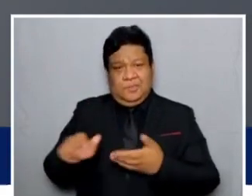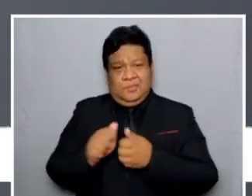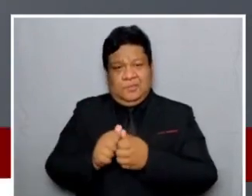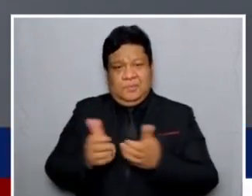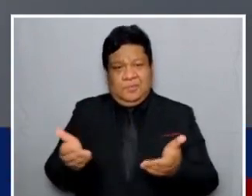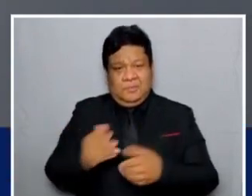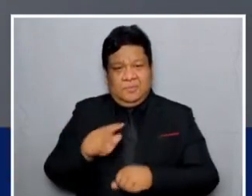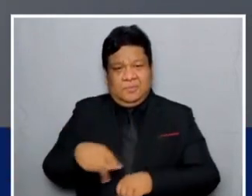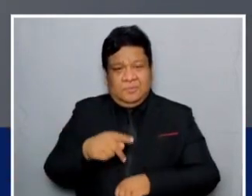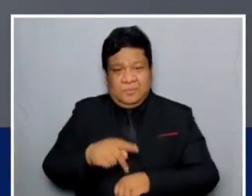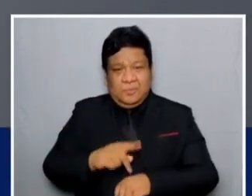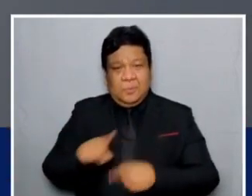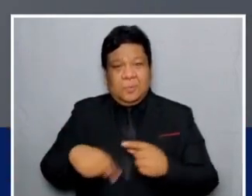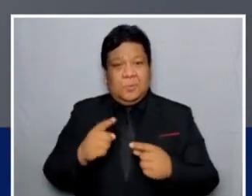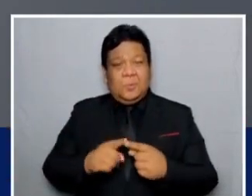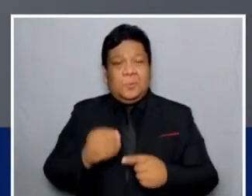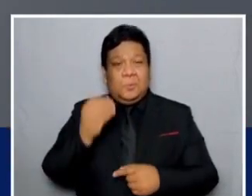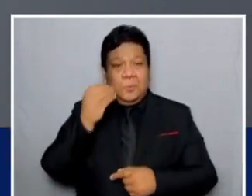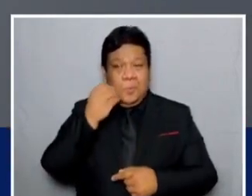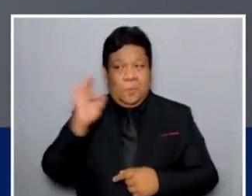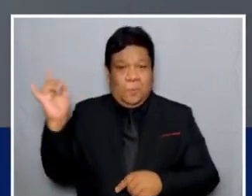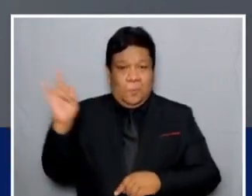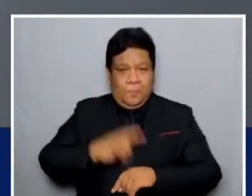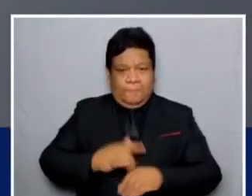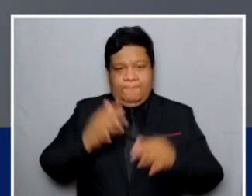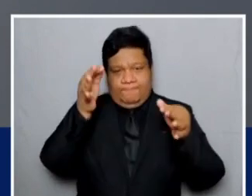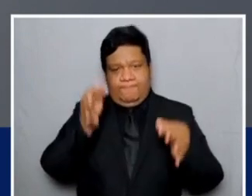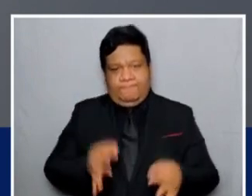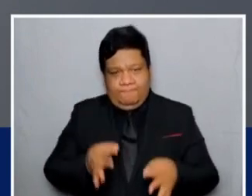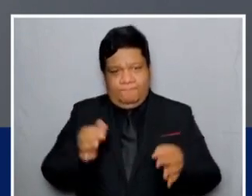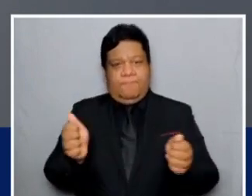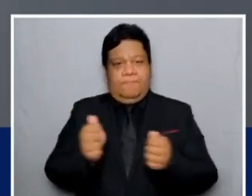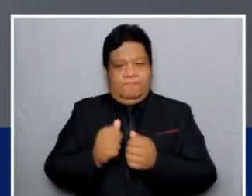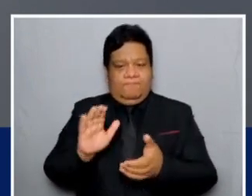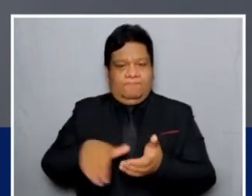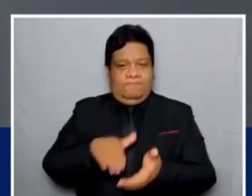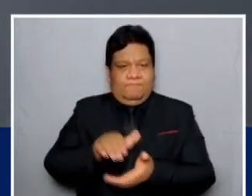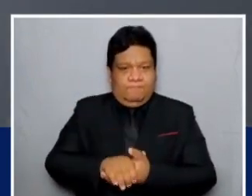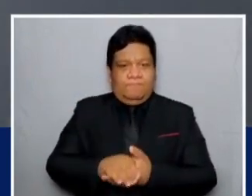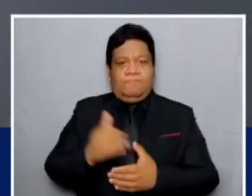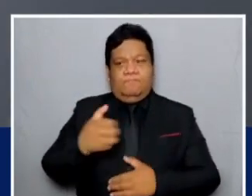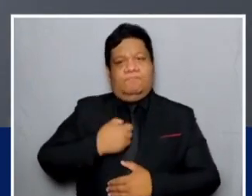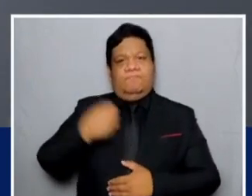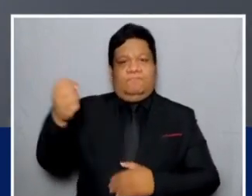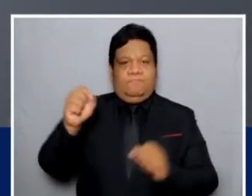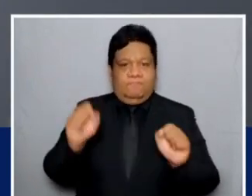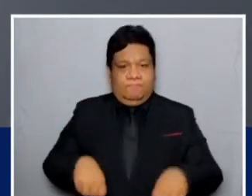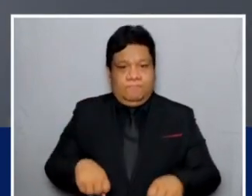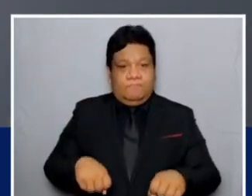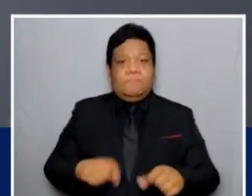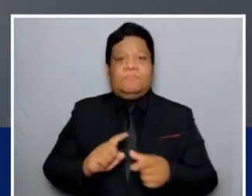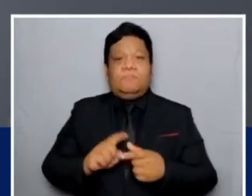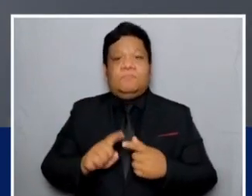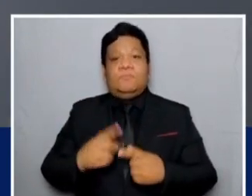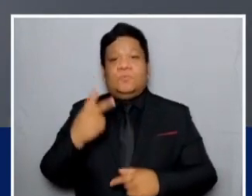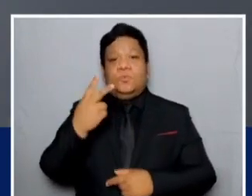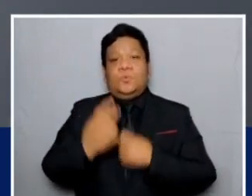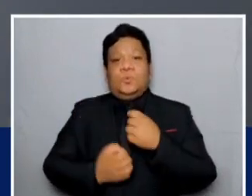Tapos nung umuwi siya, we decided na magpakasal kami para makuha niya ako kaagad. Tapos 2 taon po